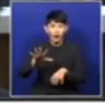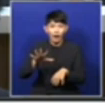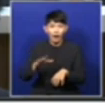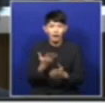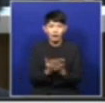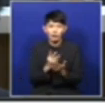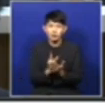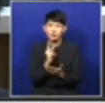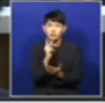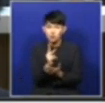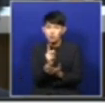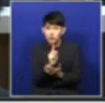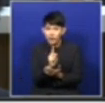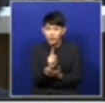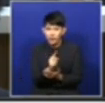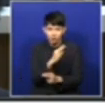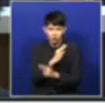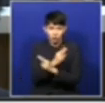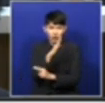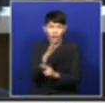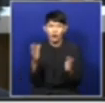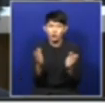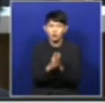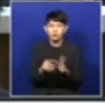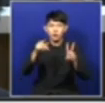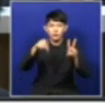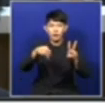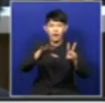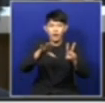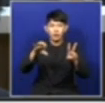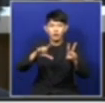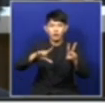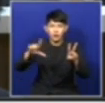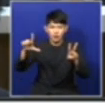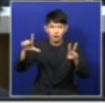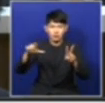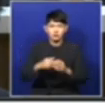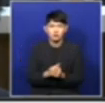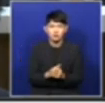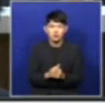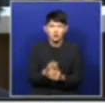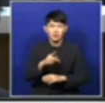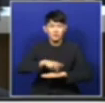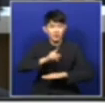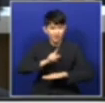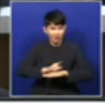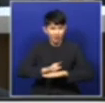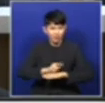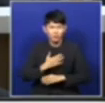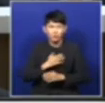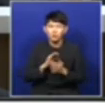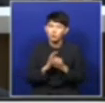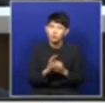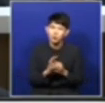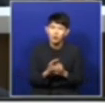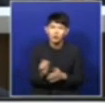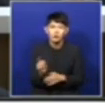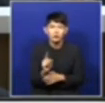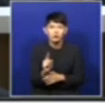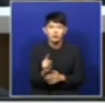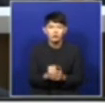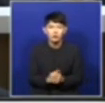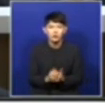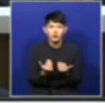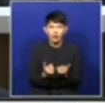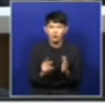ในครั้งนี้ได้ถึง 2,500 ล้านท่านประธานครับนี่คือสิ่งที่ผมมีความห่วงใยว่ามาตรการ